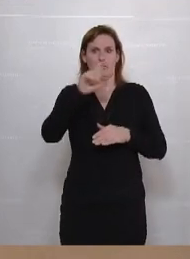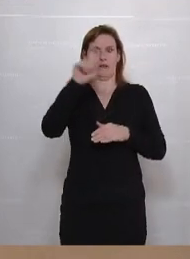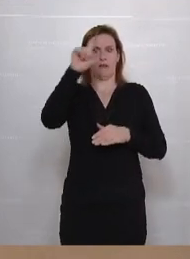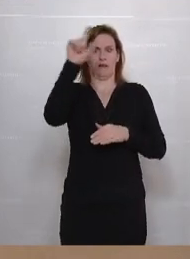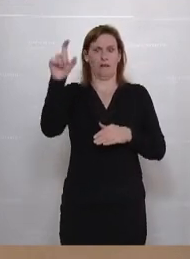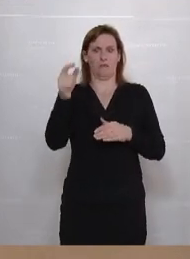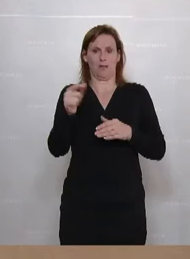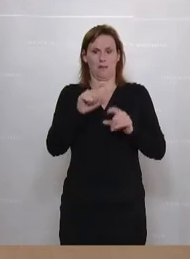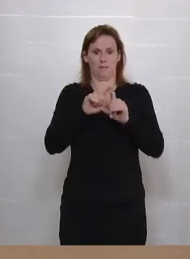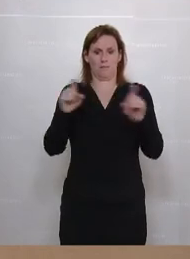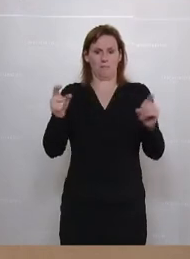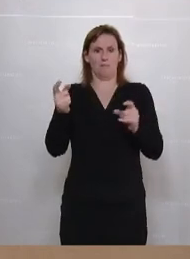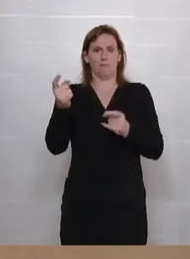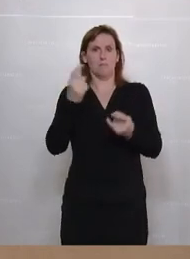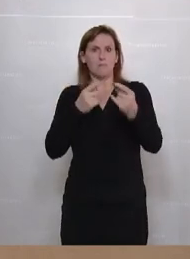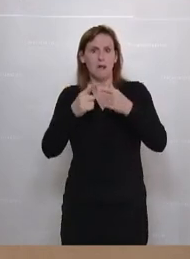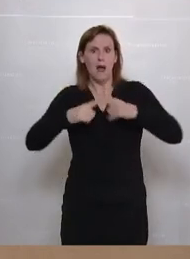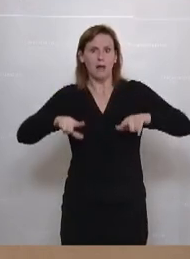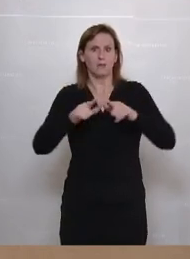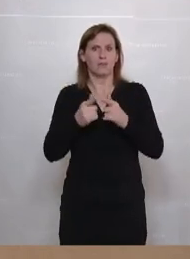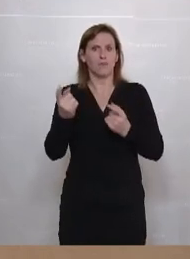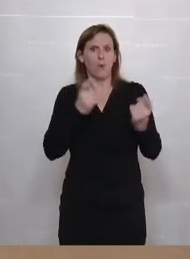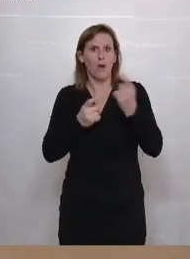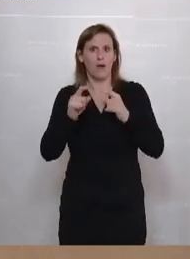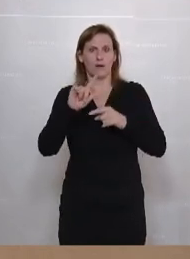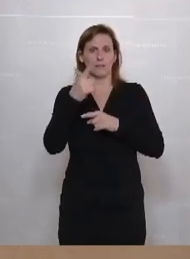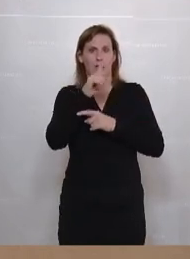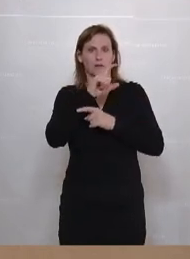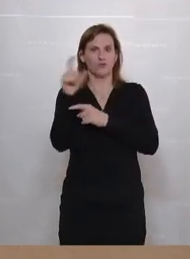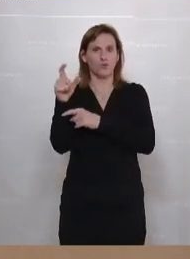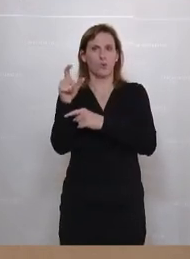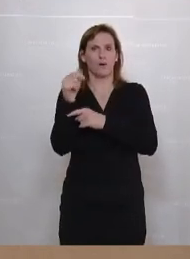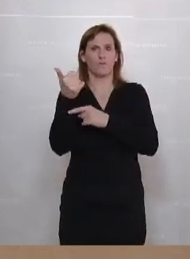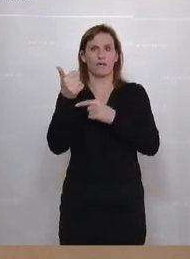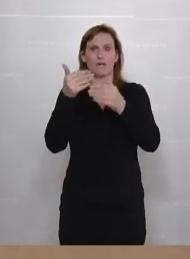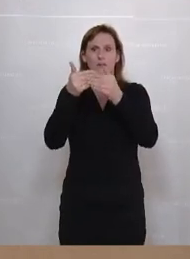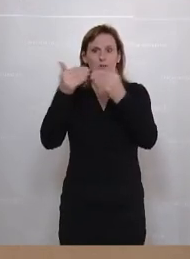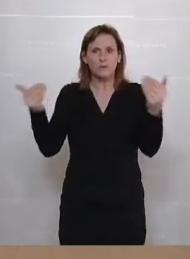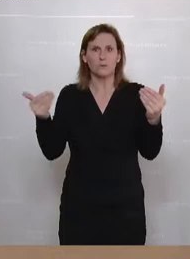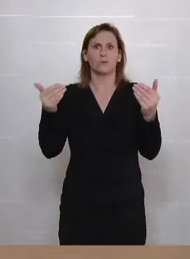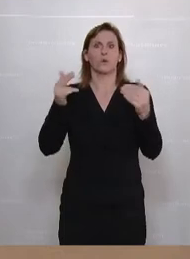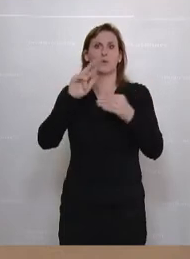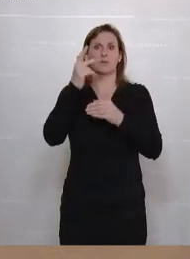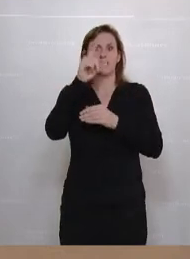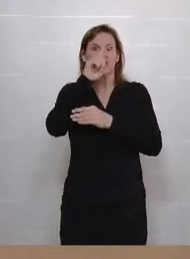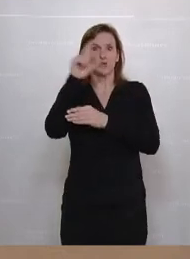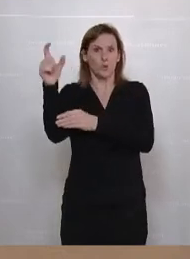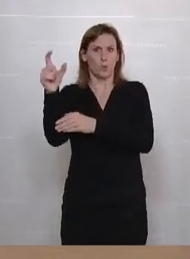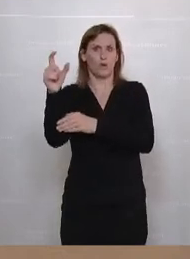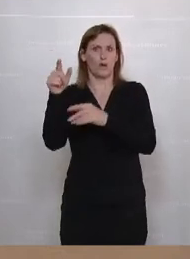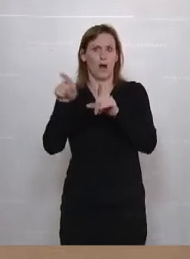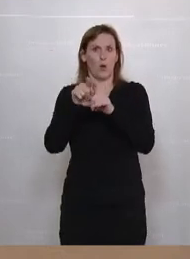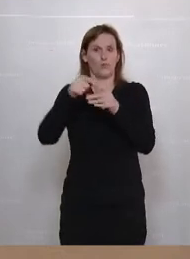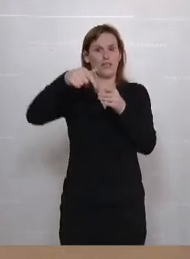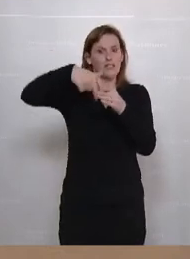und Transitländern. Der zweite Stock ist ein effizienter und funktionierender Außengrenzschutz. Und erst das dritte Stockwerk ist dann die